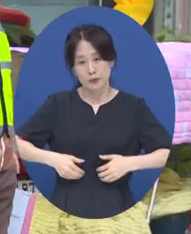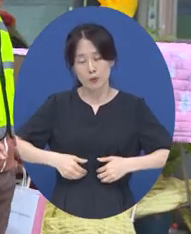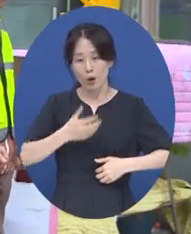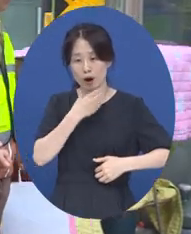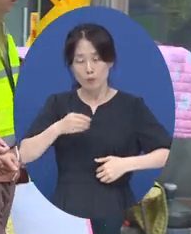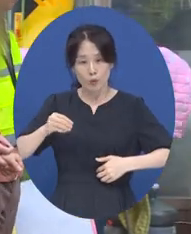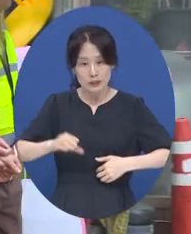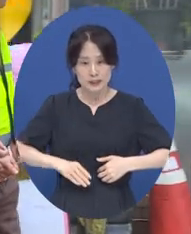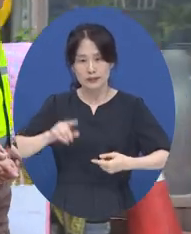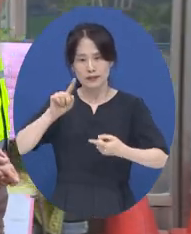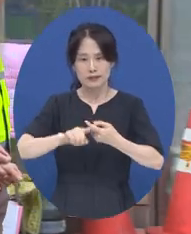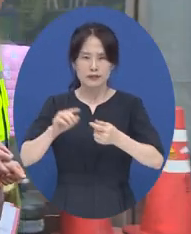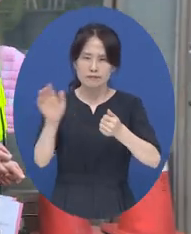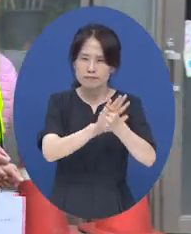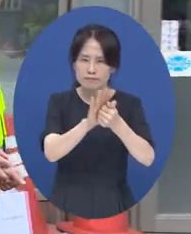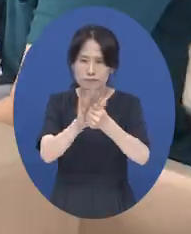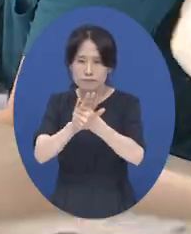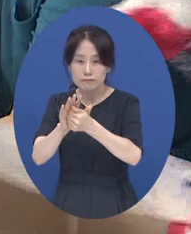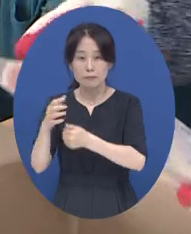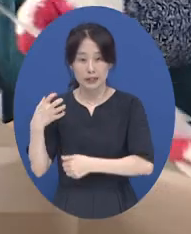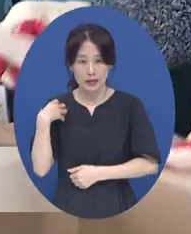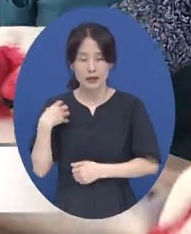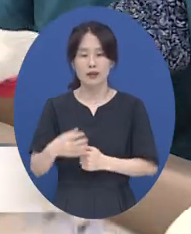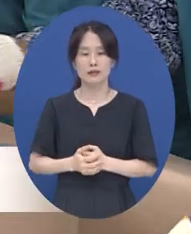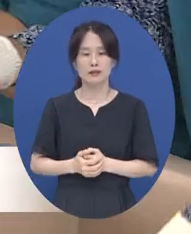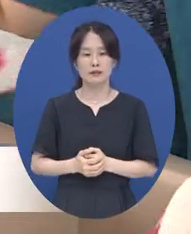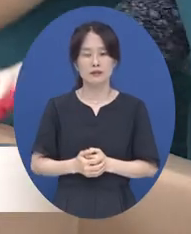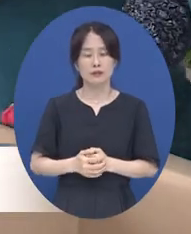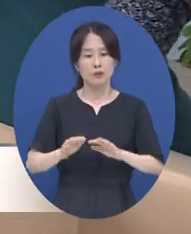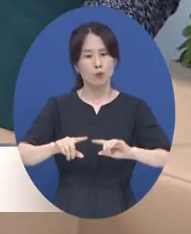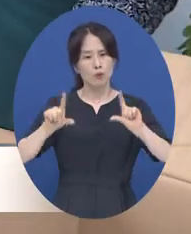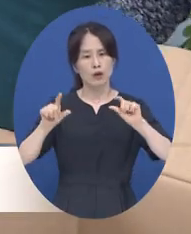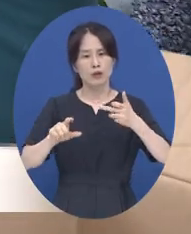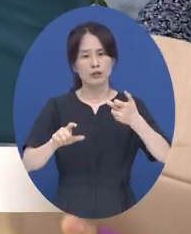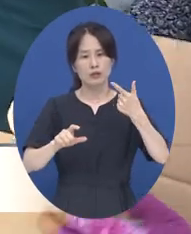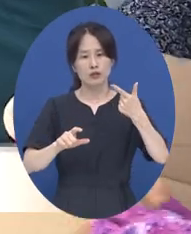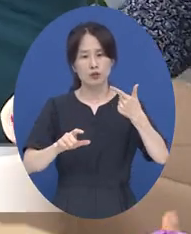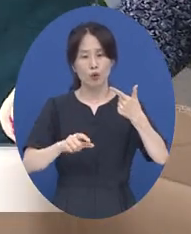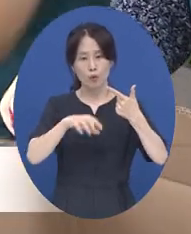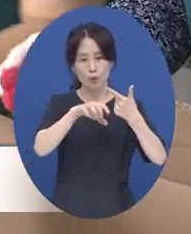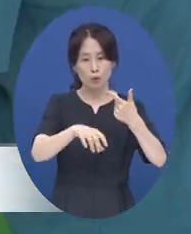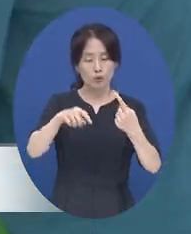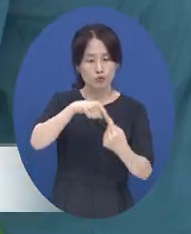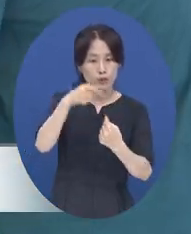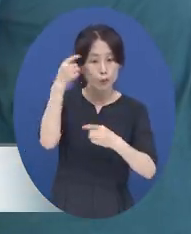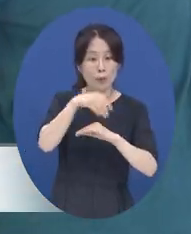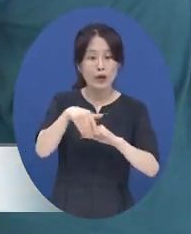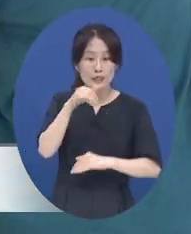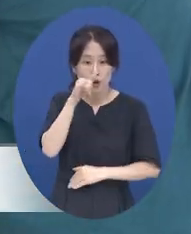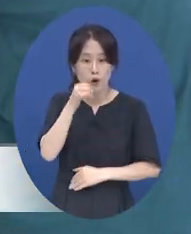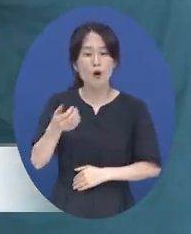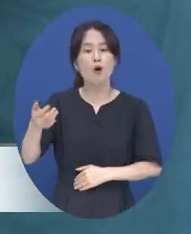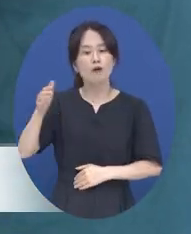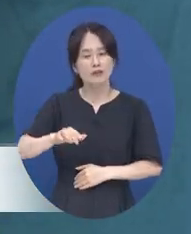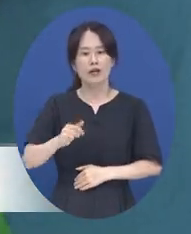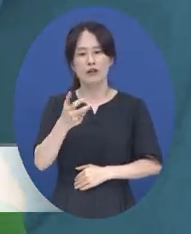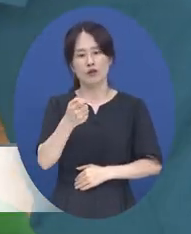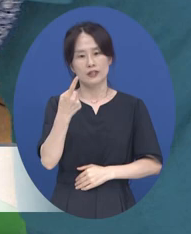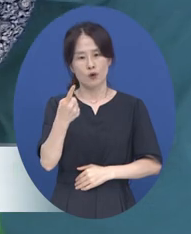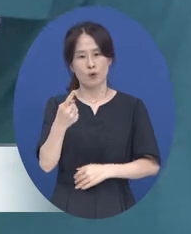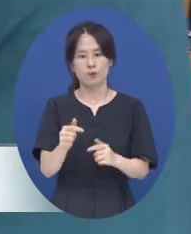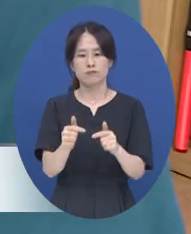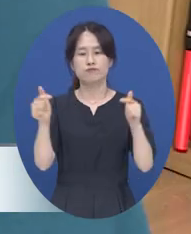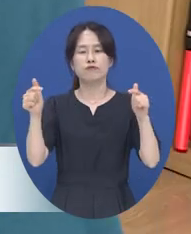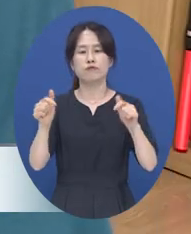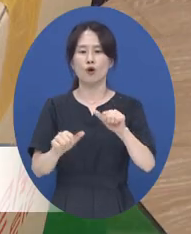복지를 찾아서 챙기는 역할입니다. 당초 올해 76곳까지 운영할 계획이었으나